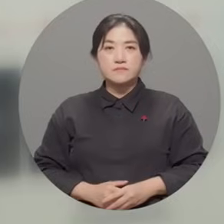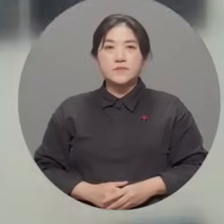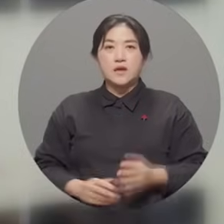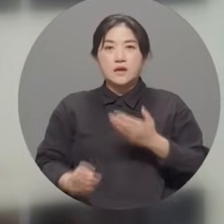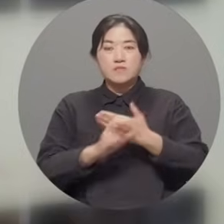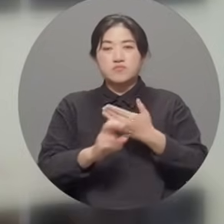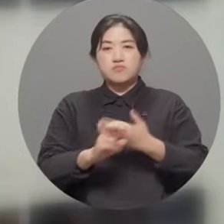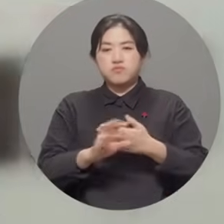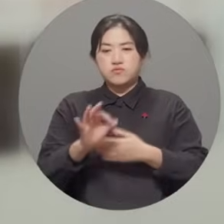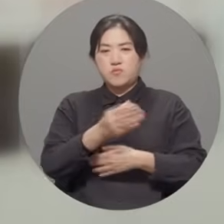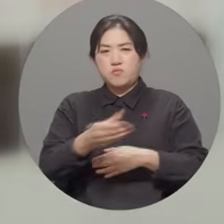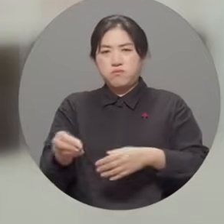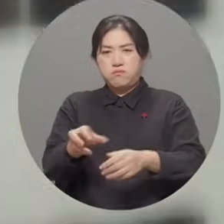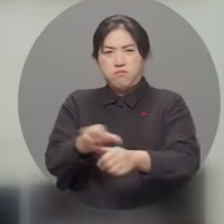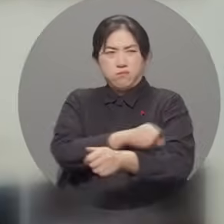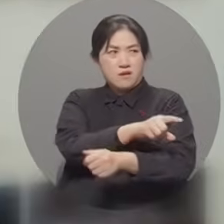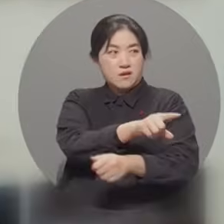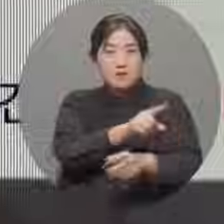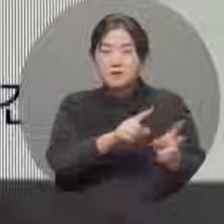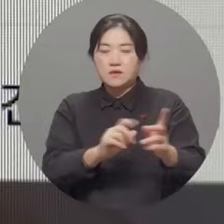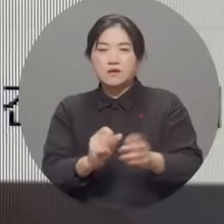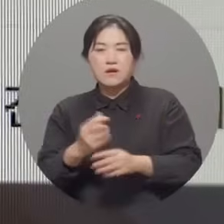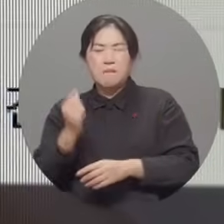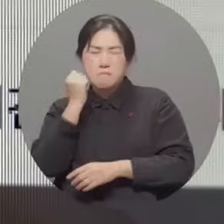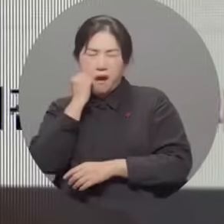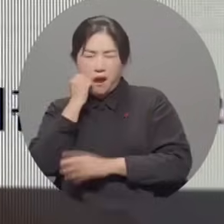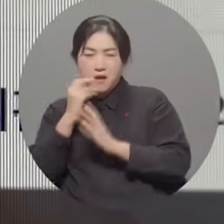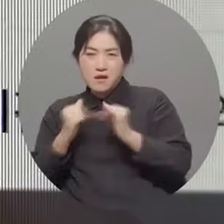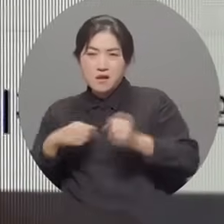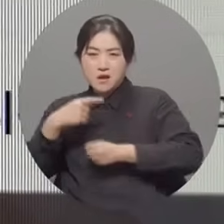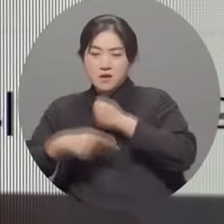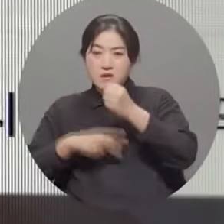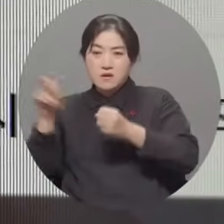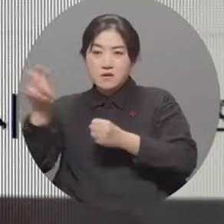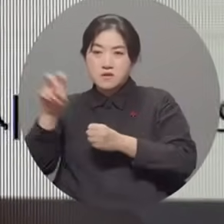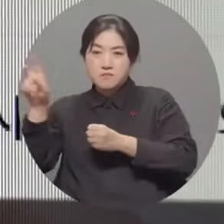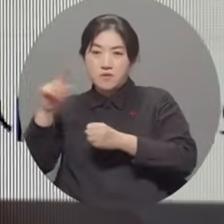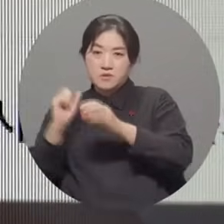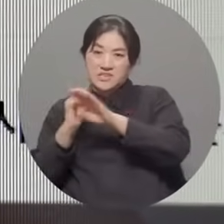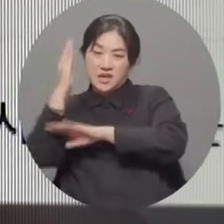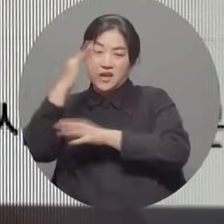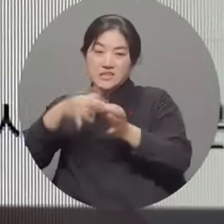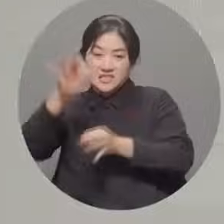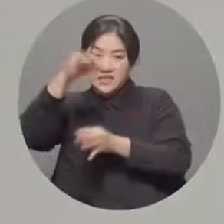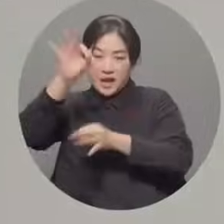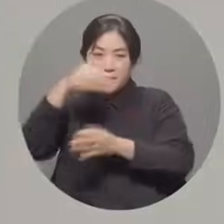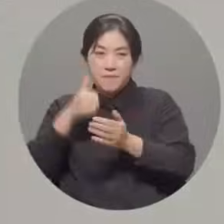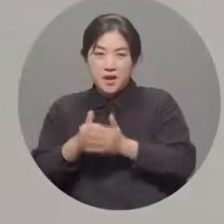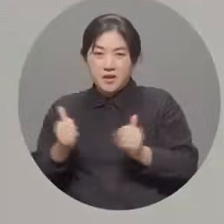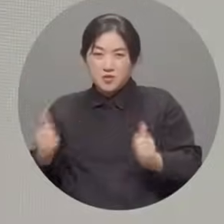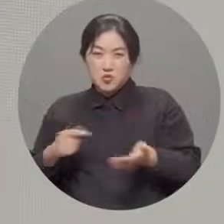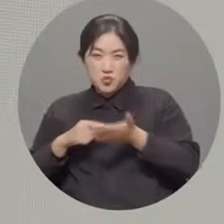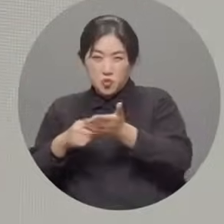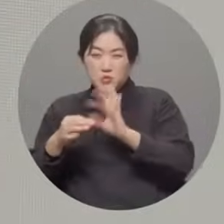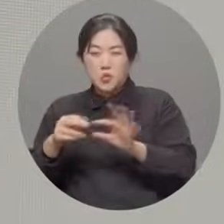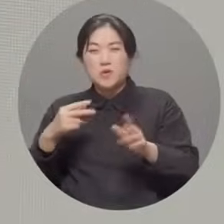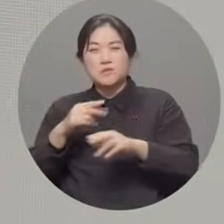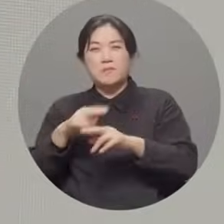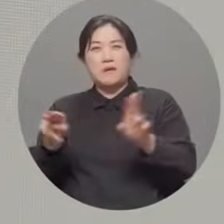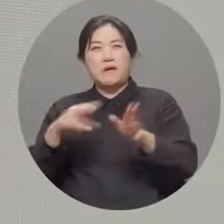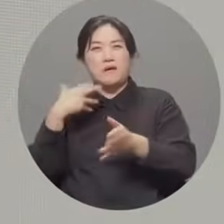불법 사금융 피해자들은 지금까지 연 20%를 초과한 이자만 그것도 소송을 해야 돌려받을 수